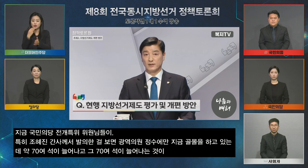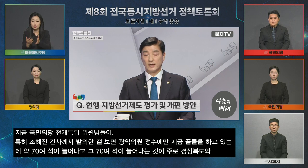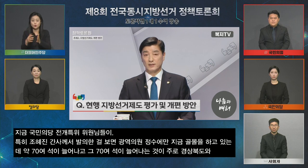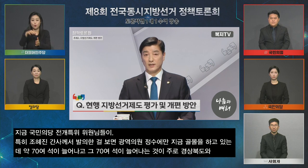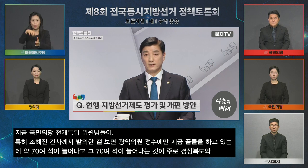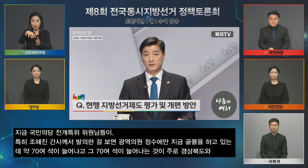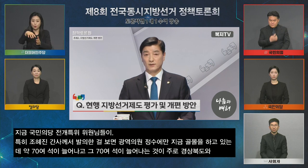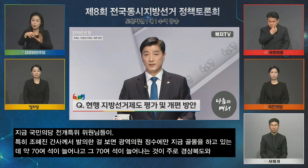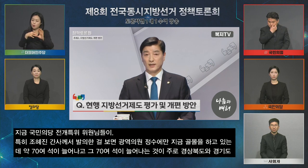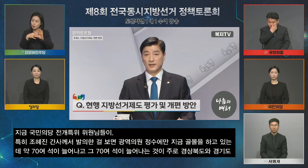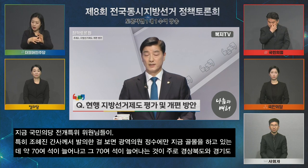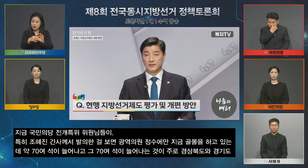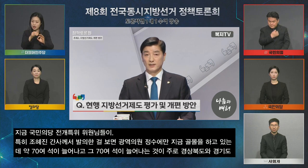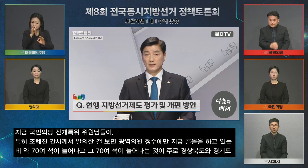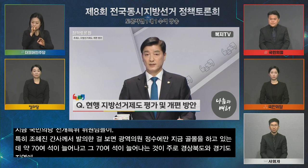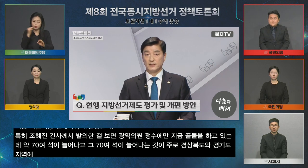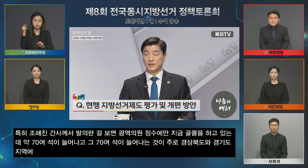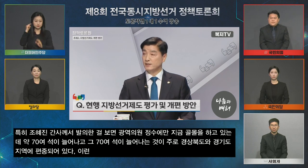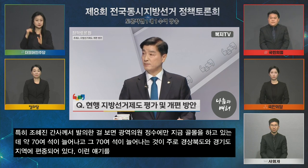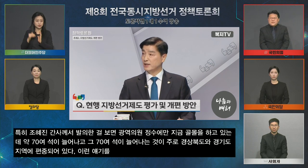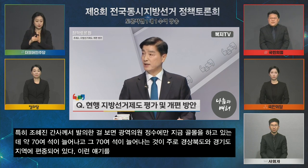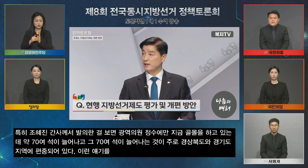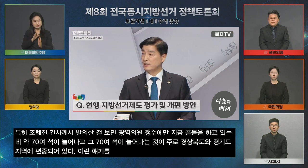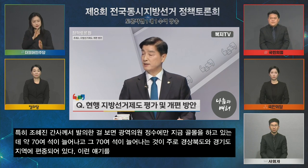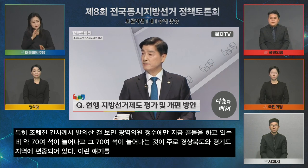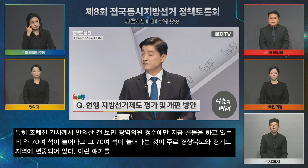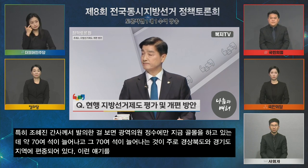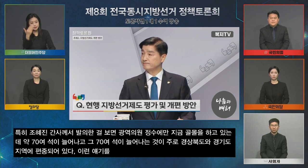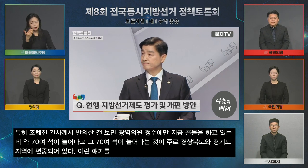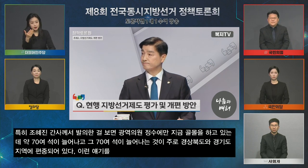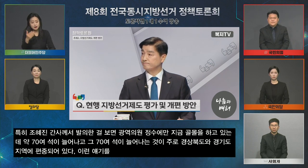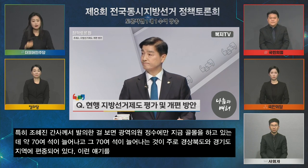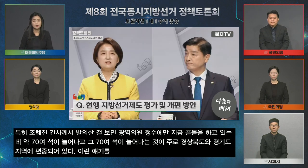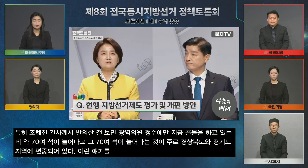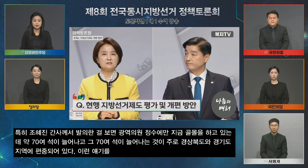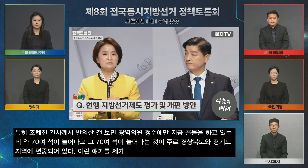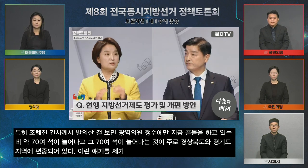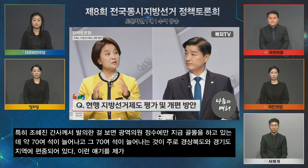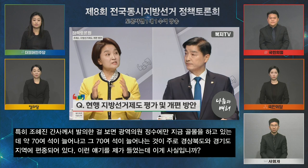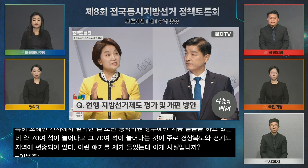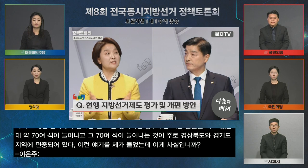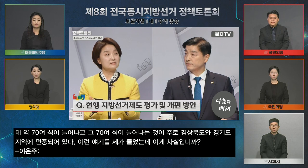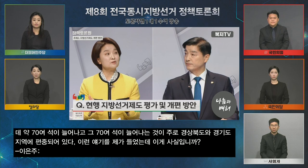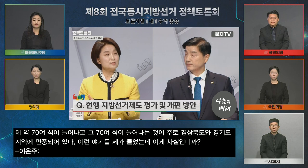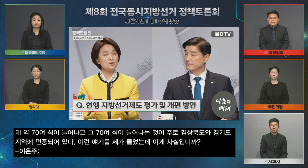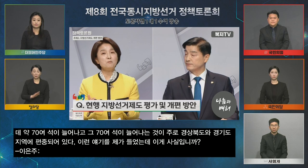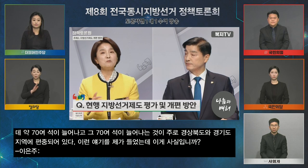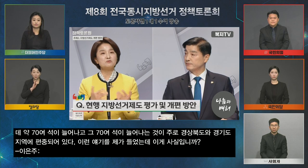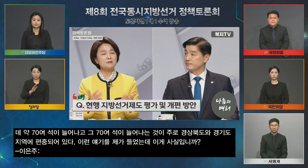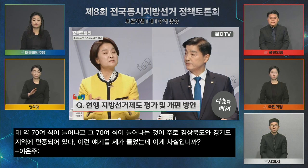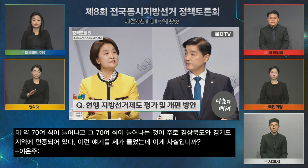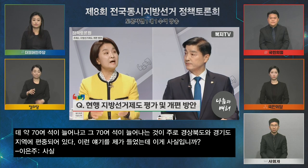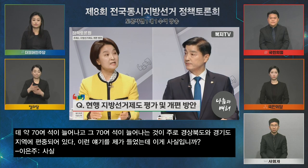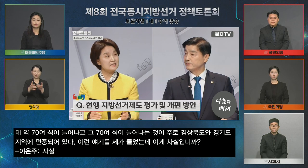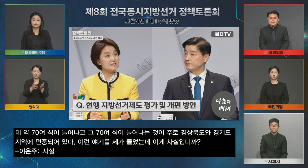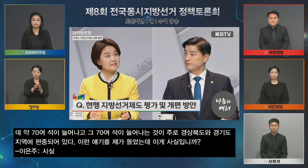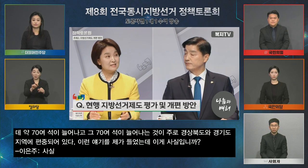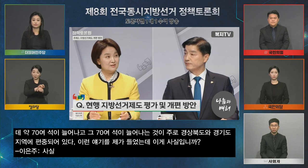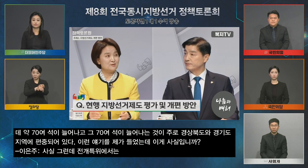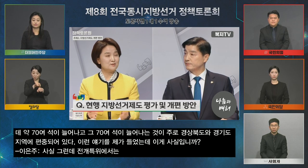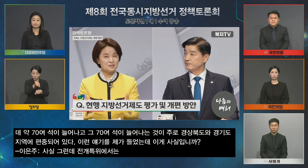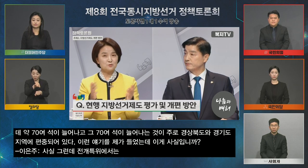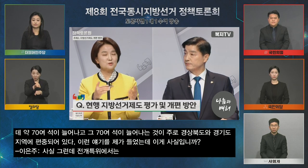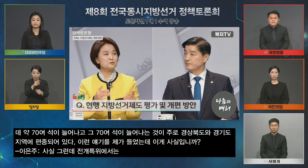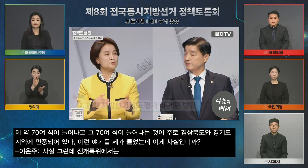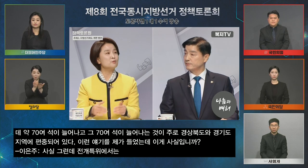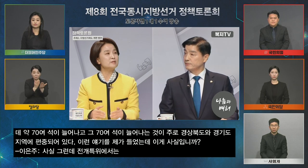얘기를 제가 들었는데 이게 사실입니까? 사실 근데 정계특위에서는 헌법 불합치 사항을